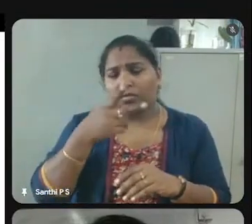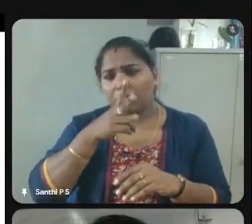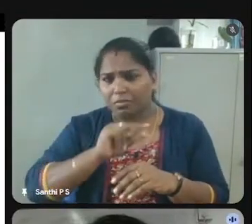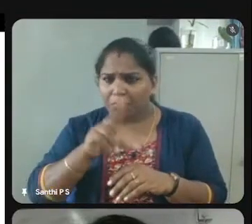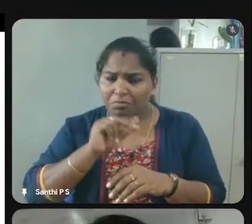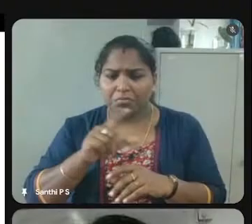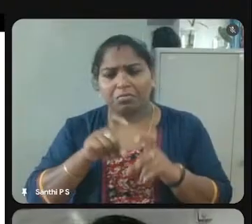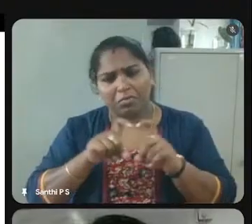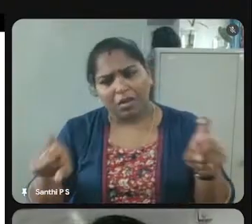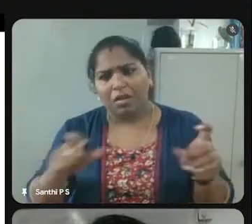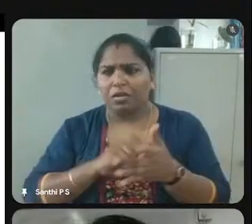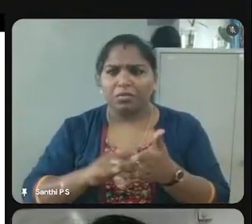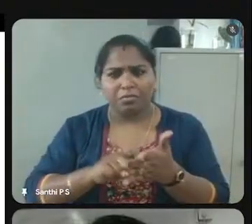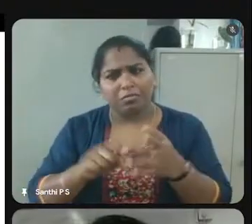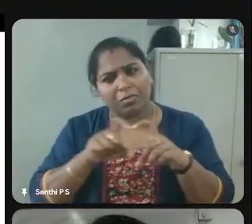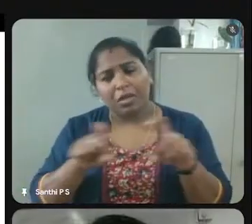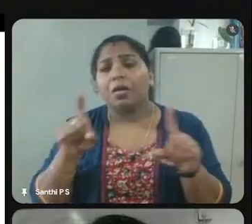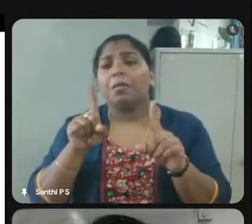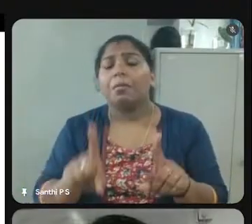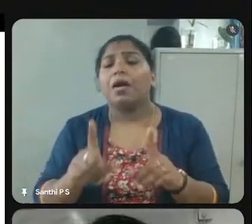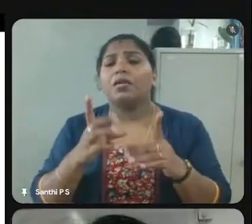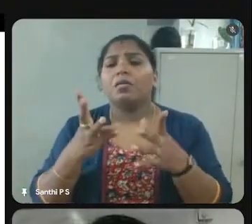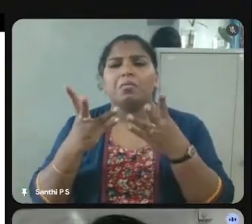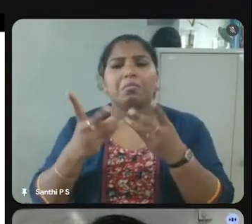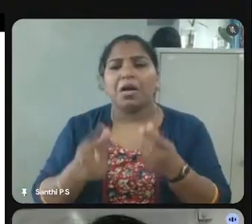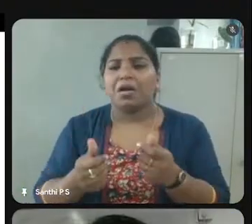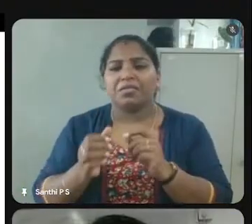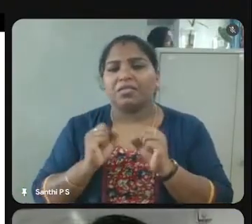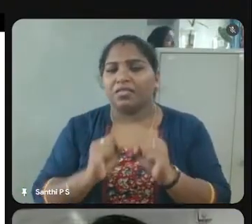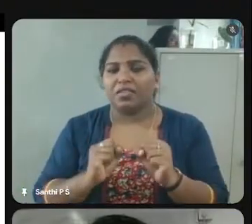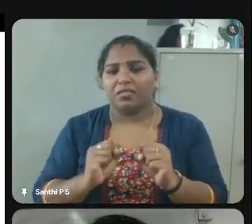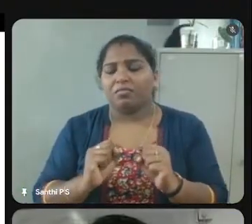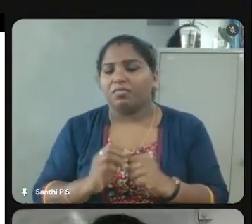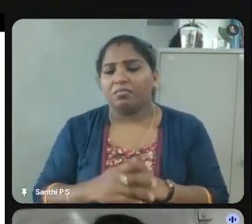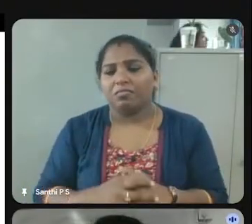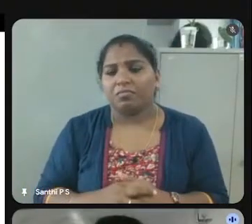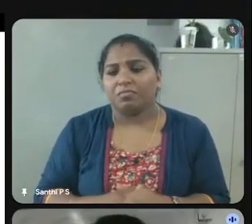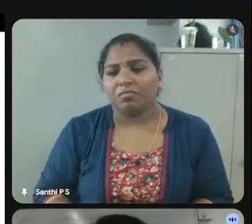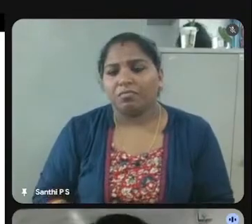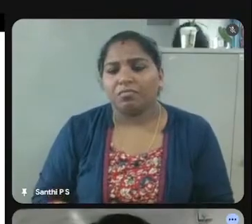സംസാരിക്കുകയും ചെയ്യും, എഴുതുകയൊക്കെ ചെയ്യും. പക്ഷെ മാത്സ് എന്ന് പറയുന്ന സാധനത്തിലോട്ട് കേറത്തില്ല.